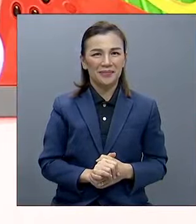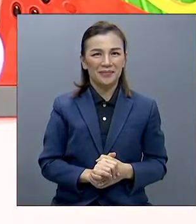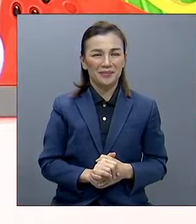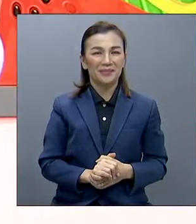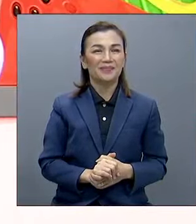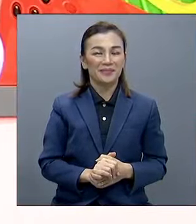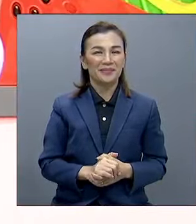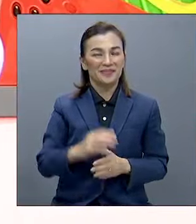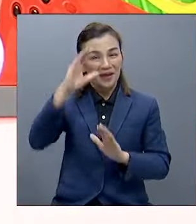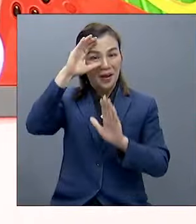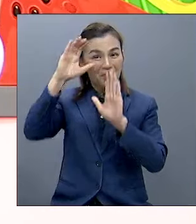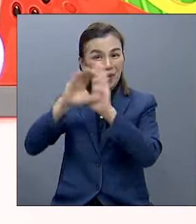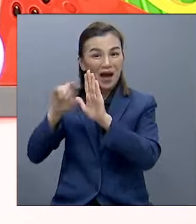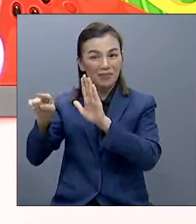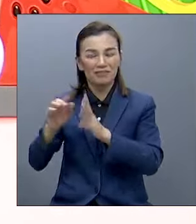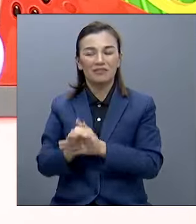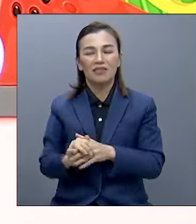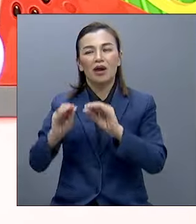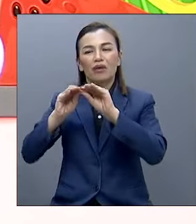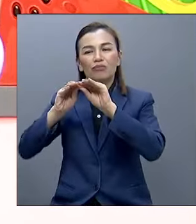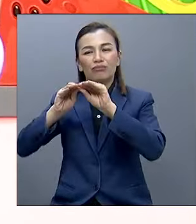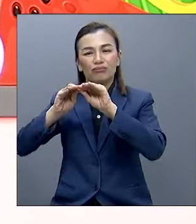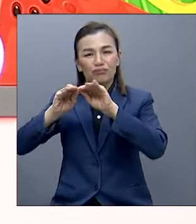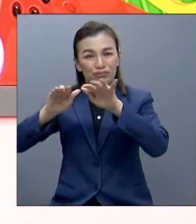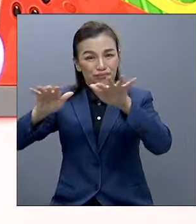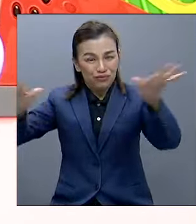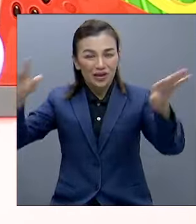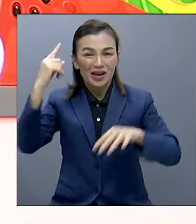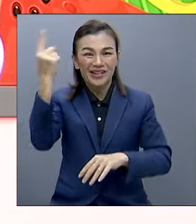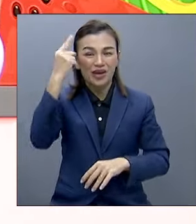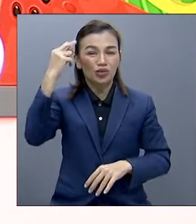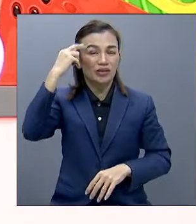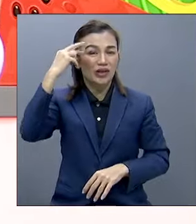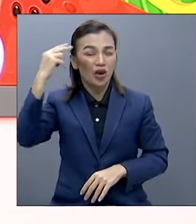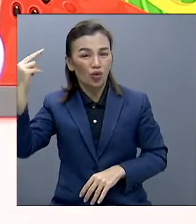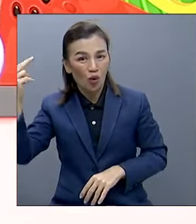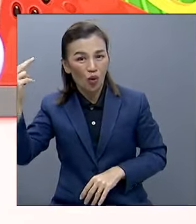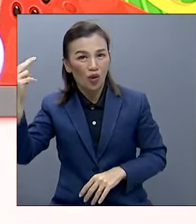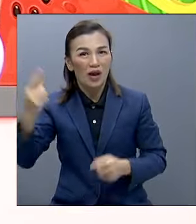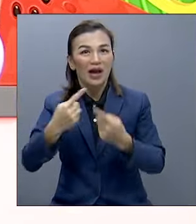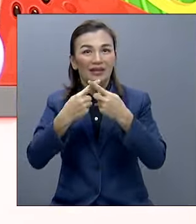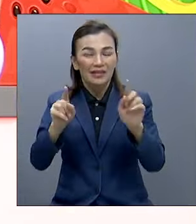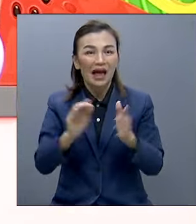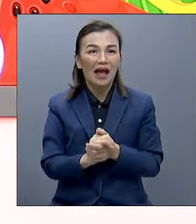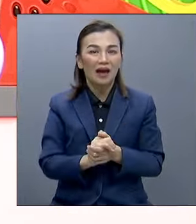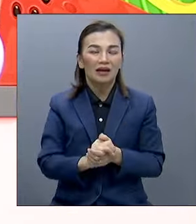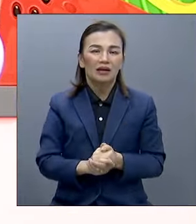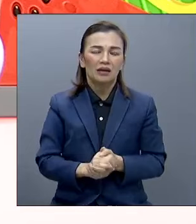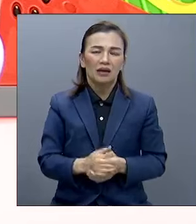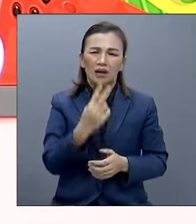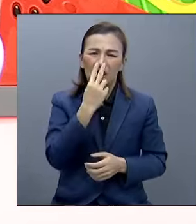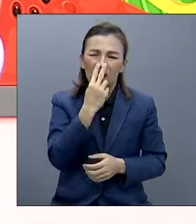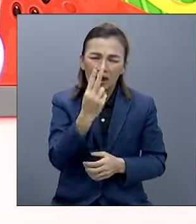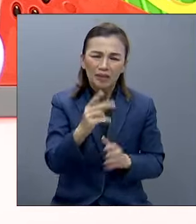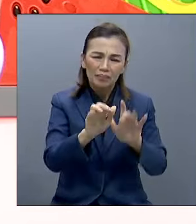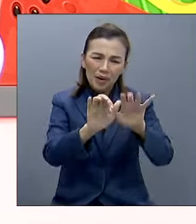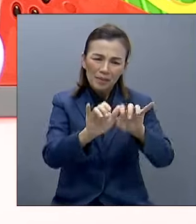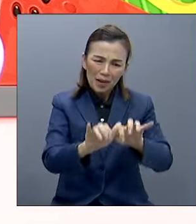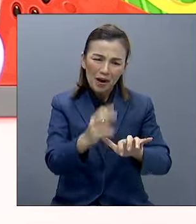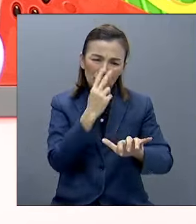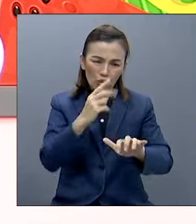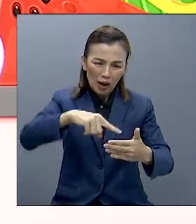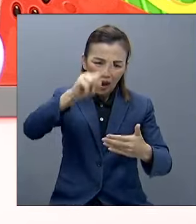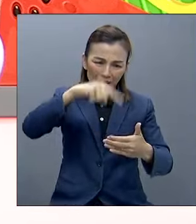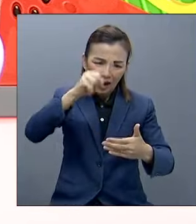ภาพนี้ถูกแชร์กันในโลกออนไลน์ไม่ใช่แค่นักท่องเที่ยวที่งงแต่ผมไปดูคอมเมนต์มาคุณผู้ชมคนไทยก็ตั้งคำถามต่อเหมือนกันว่าเออแล้ว